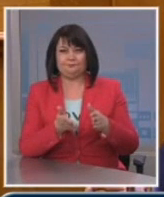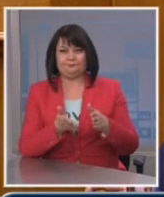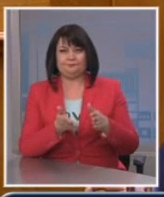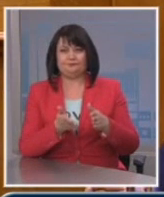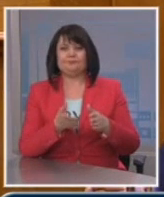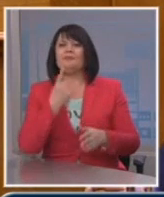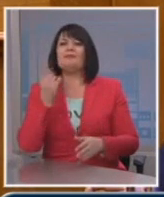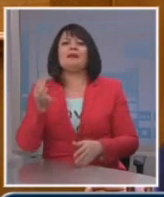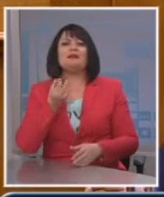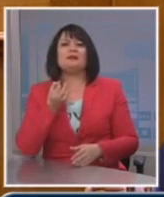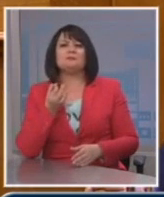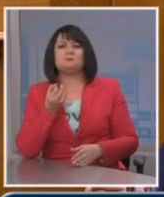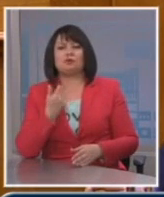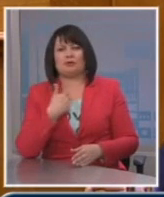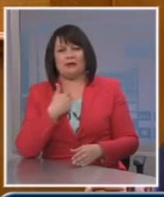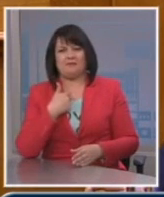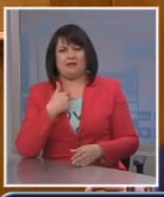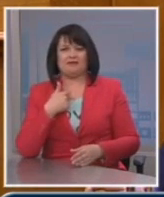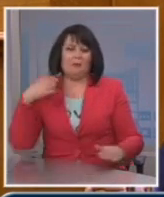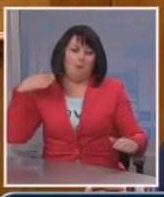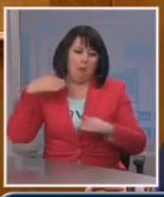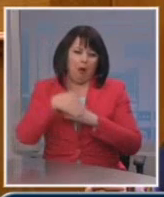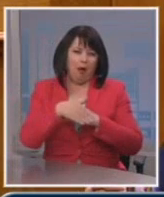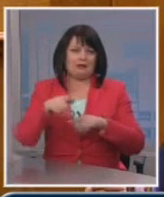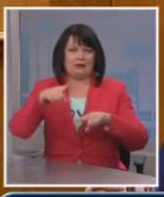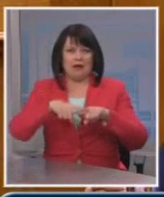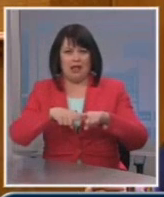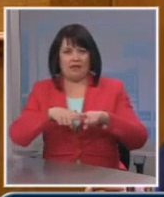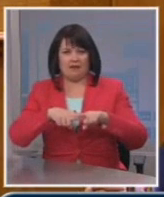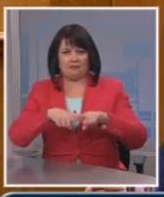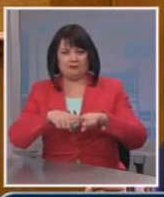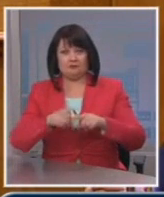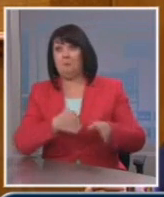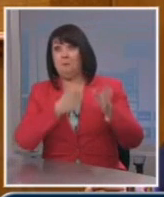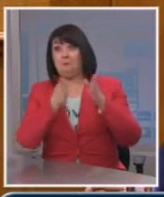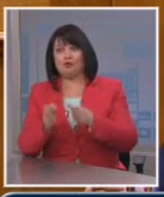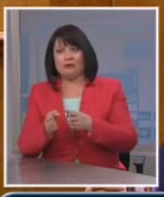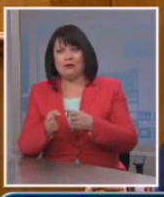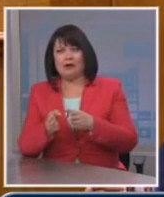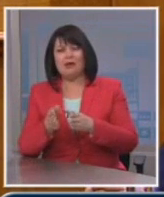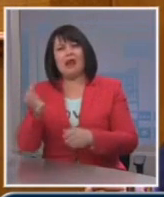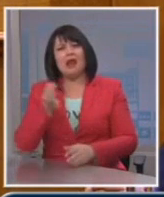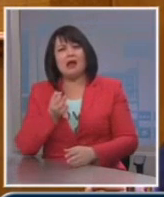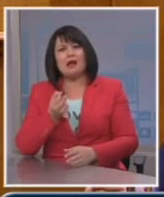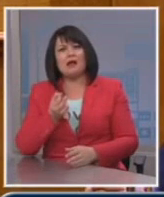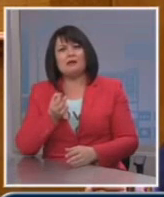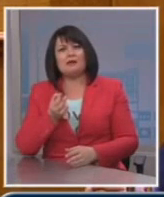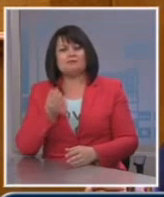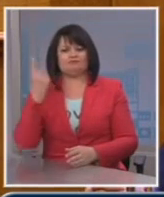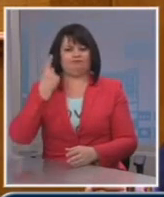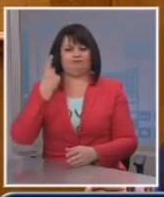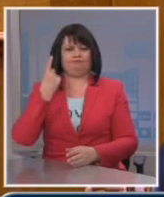να λένε ότι οδηγούμε στα βράχια τη χώρα, από την άλλη να μας επισημαίνουν